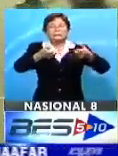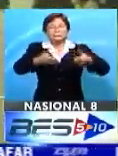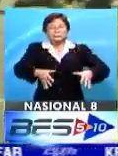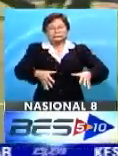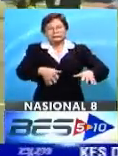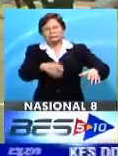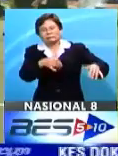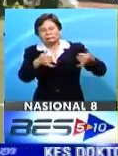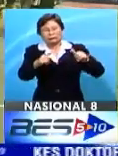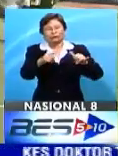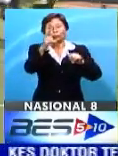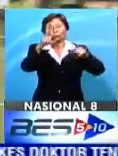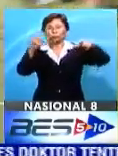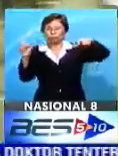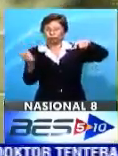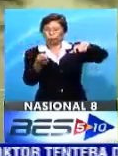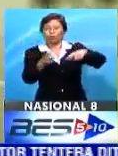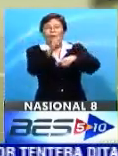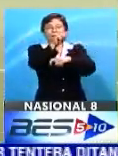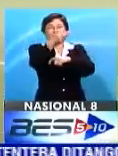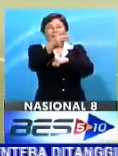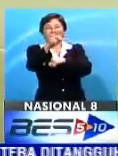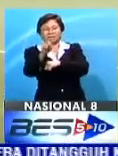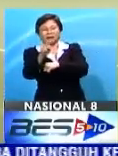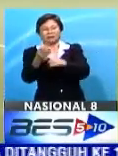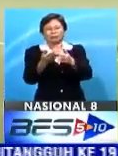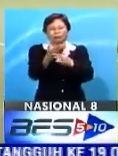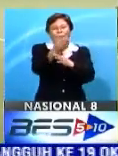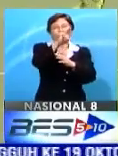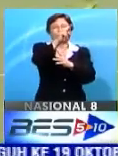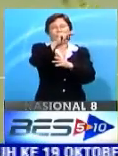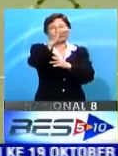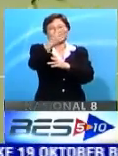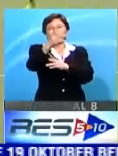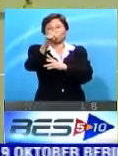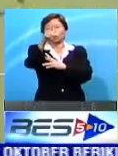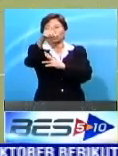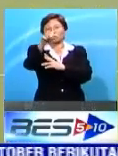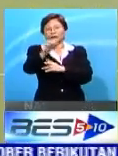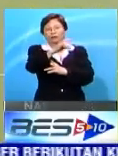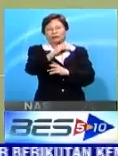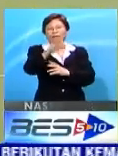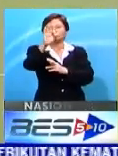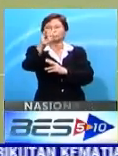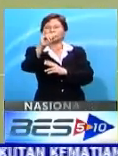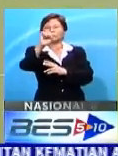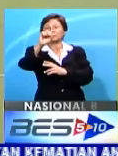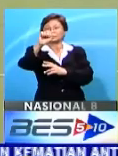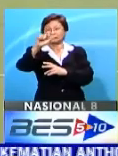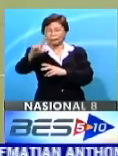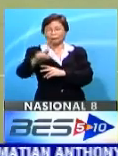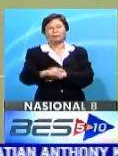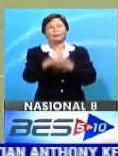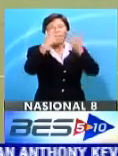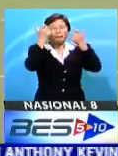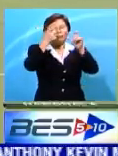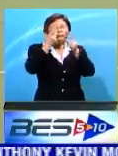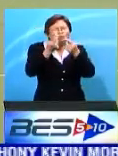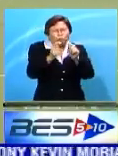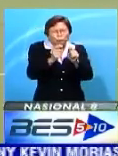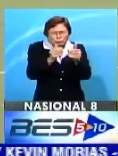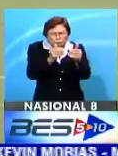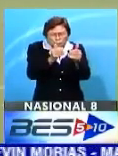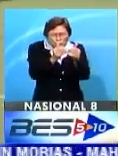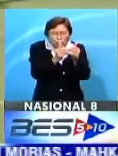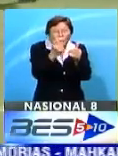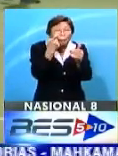2 lagi gol berjaya dicetak THT menerusi Nicholas Sicilio dan Faizal Syari. Manakala Maybank cuba merapatkan jurang